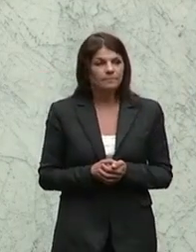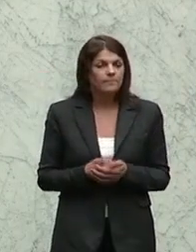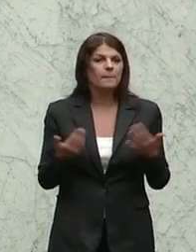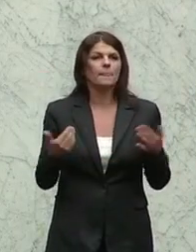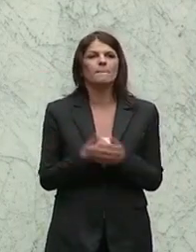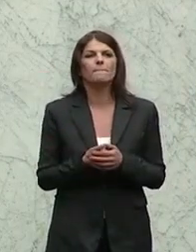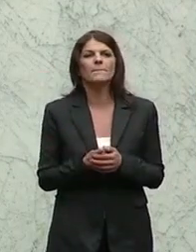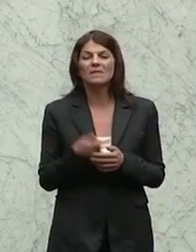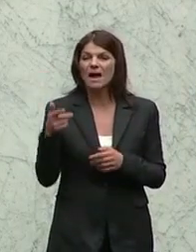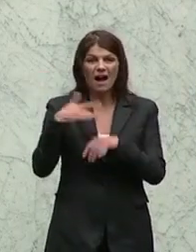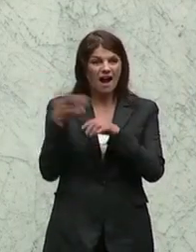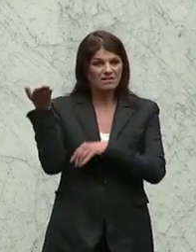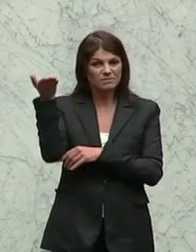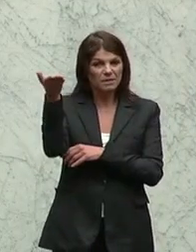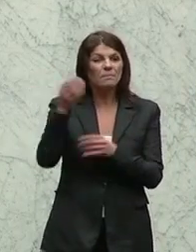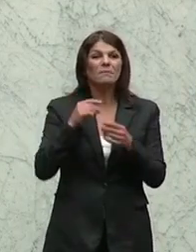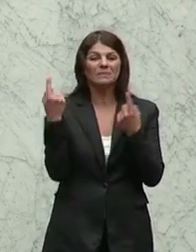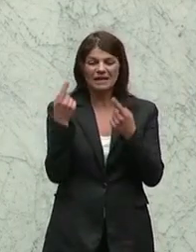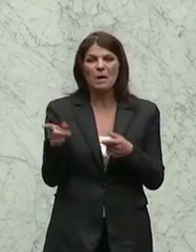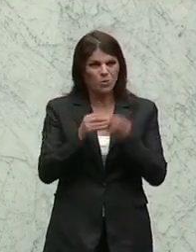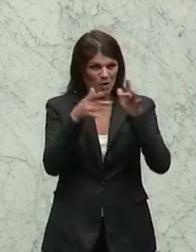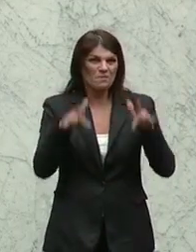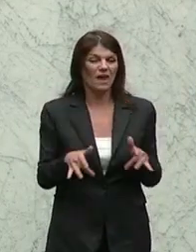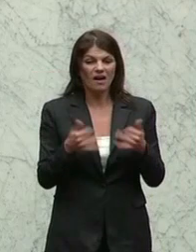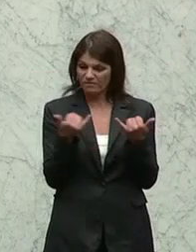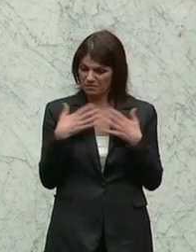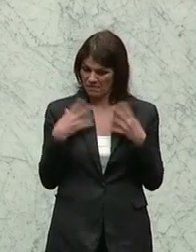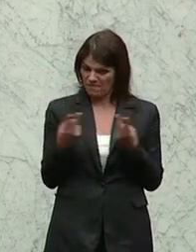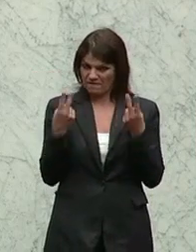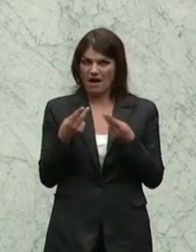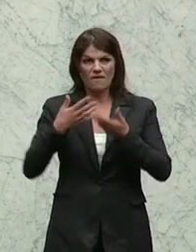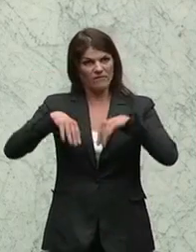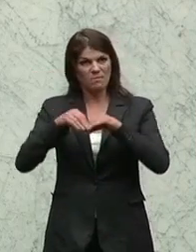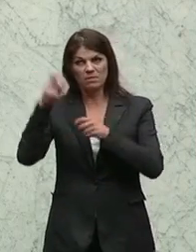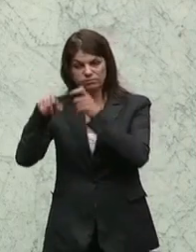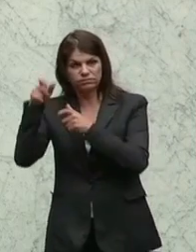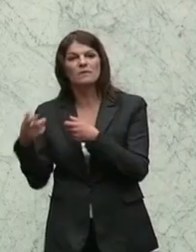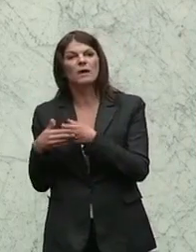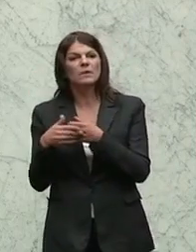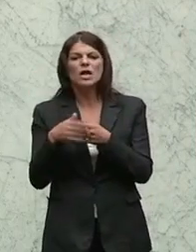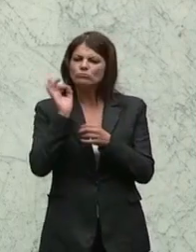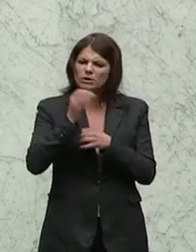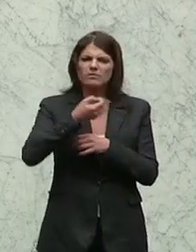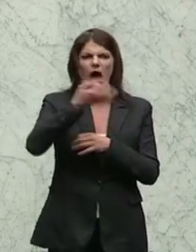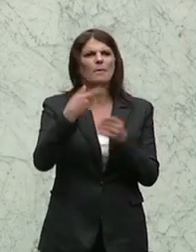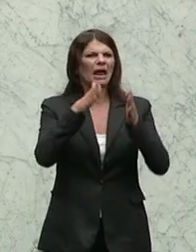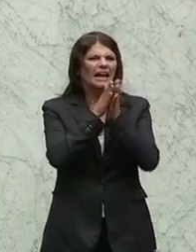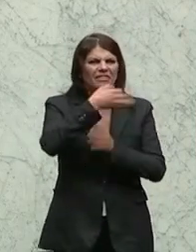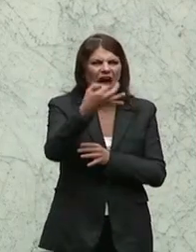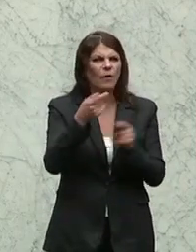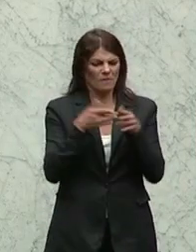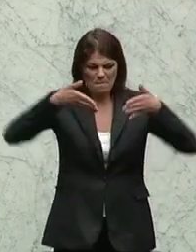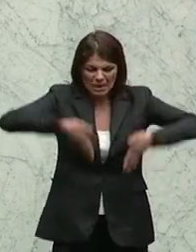dass es eben in Gastronomiebetriebe Probleme damit haben, Familienangehörigen in speziellen Situationen, etwa an Kirchtagen oder bei